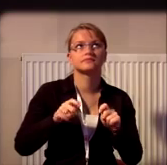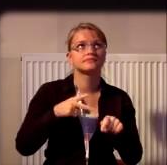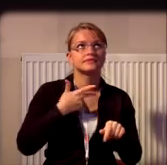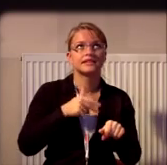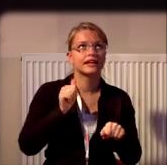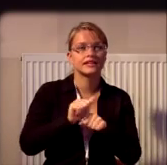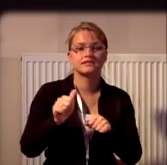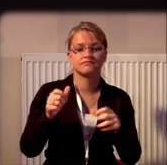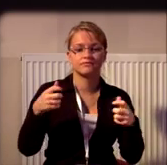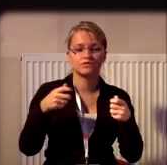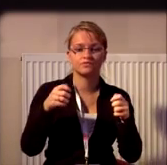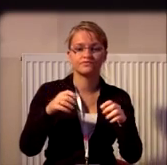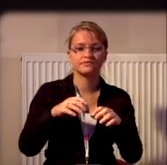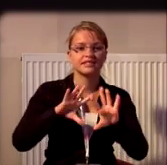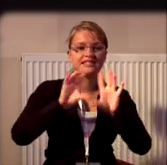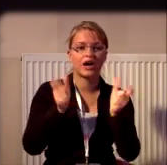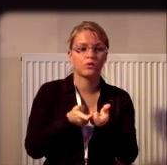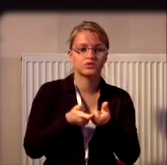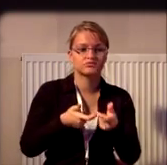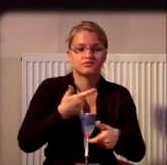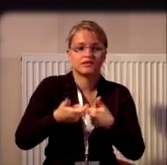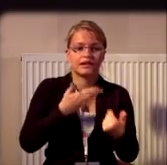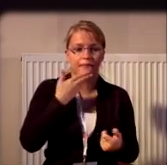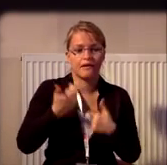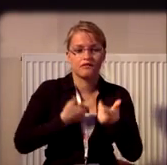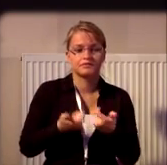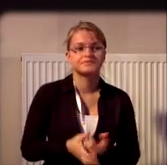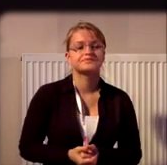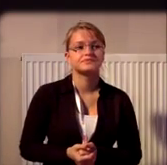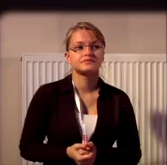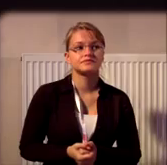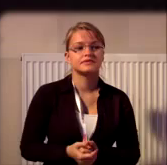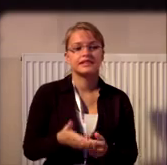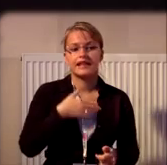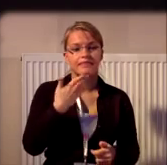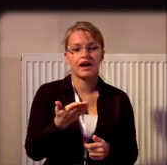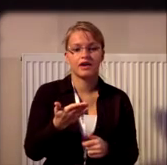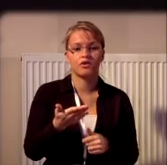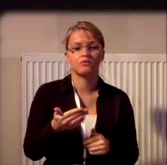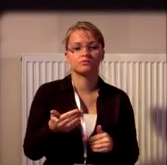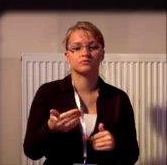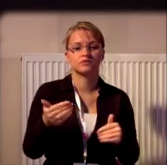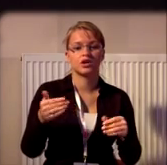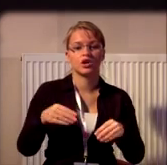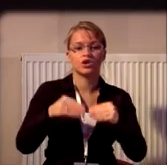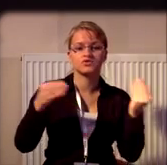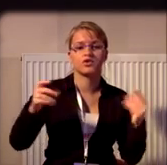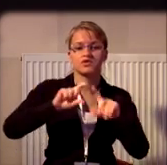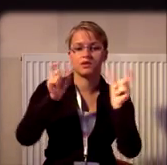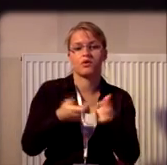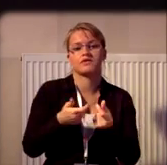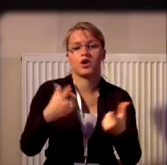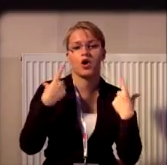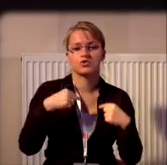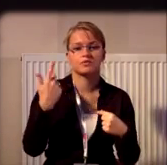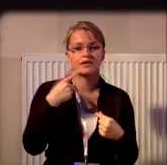spójne. Nie dają tego celu, o który nam chodzi, czyli o wszechstronny rozwój uczniów niesłyszących. W